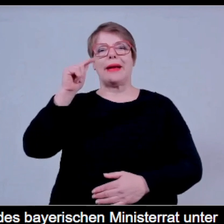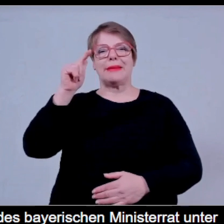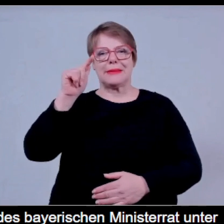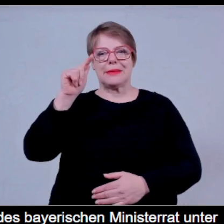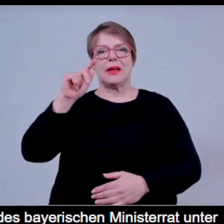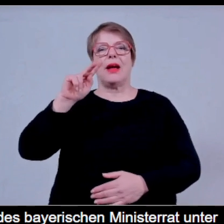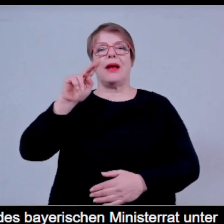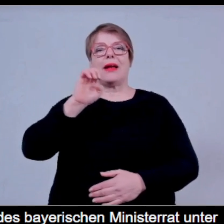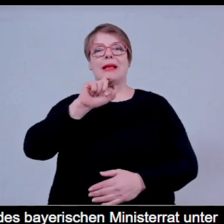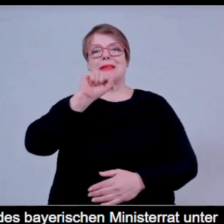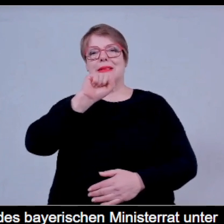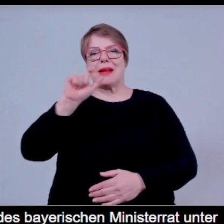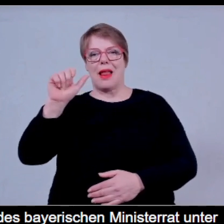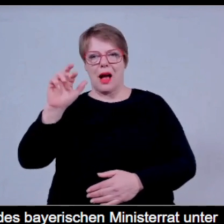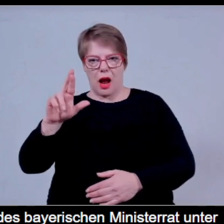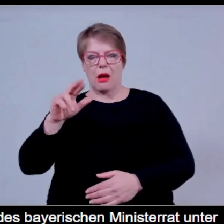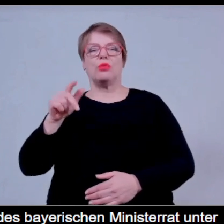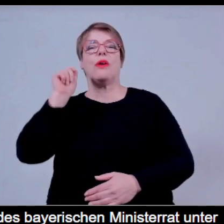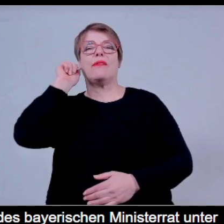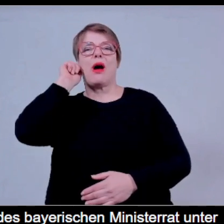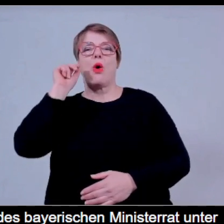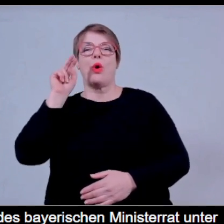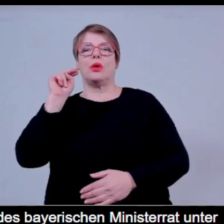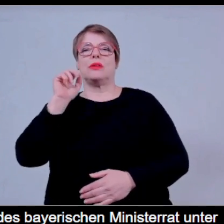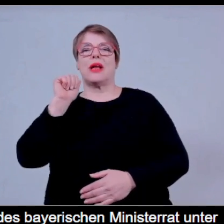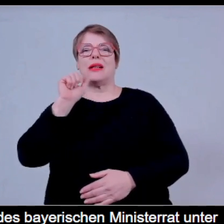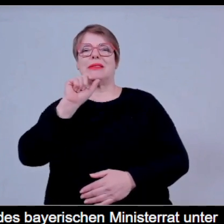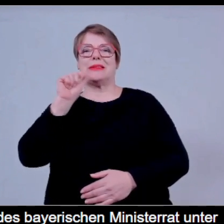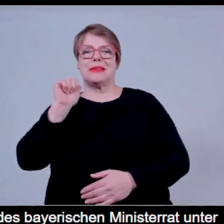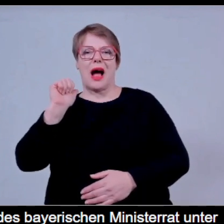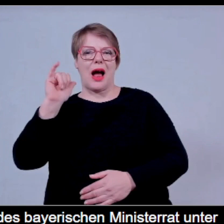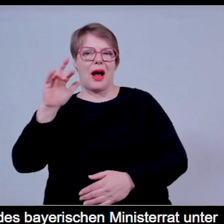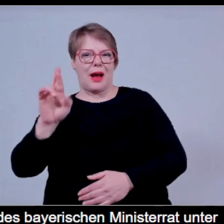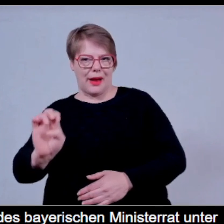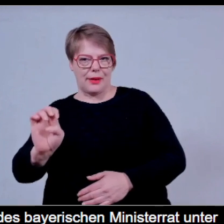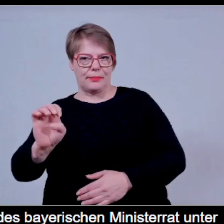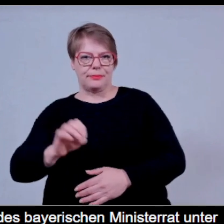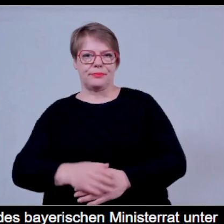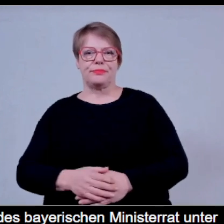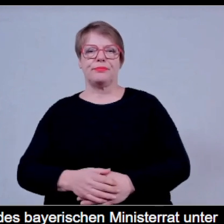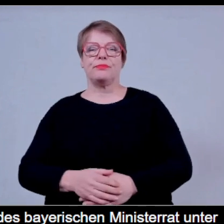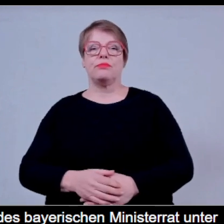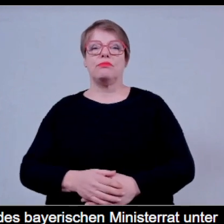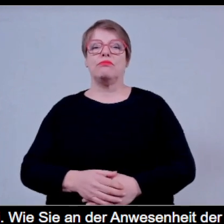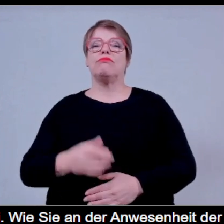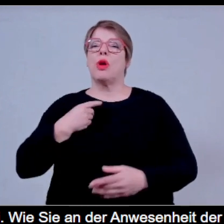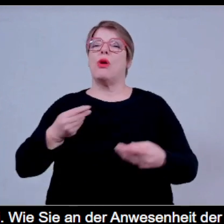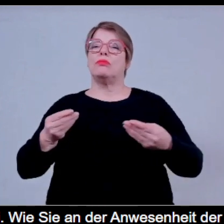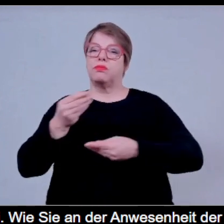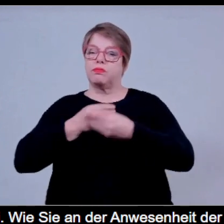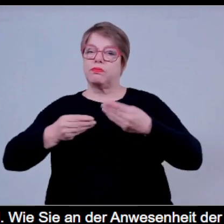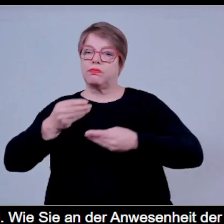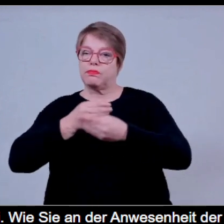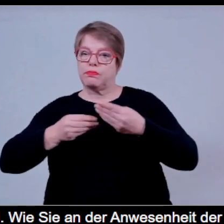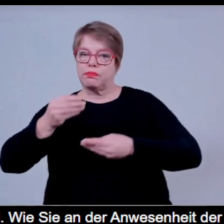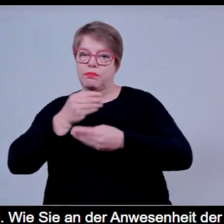Es handelt sich dabei ja um ein Beratungsgremium der Bayerischen Staatsregierung, das im